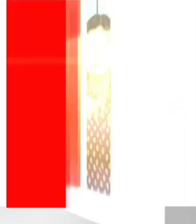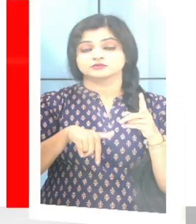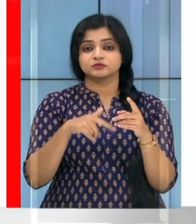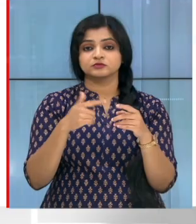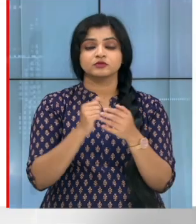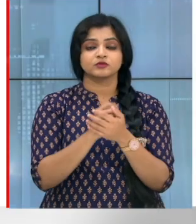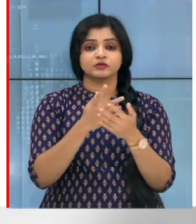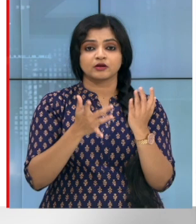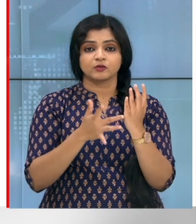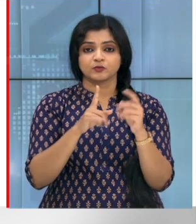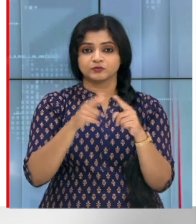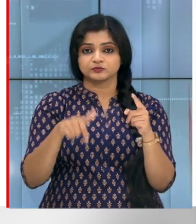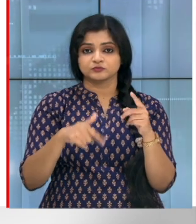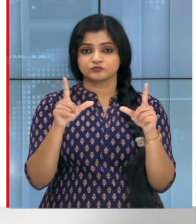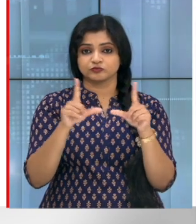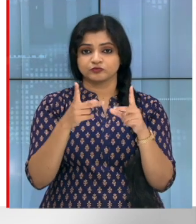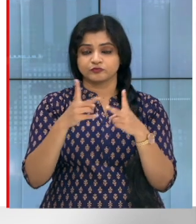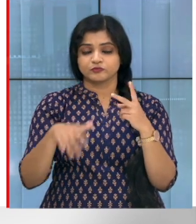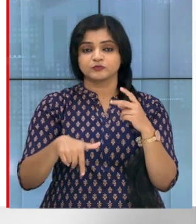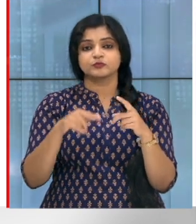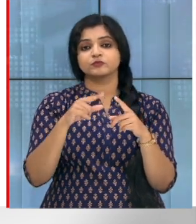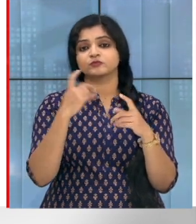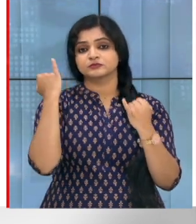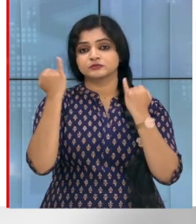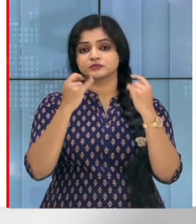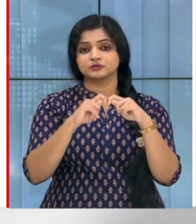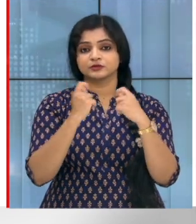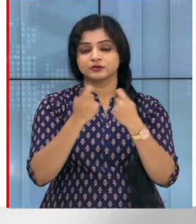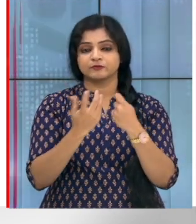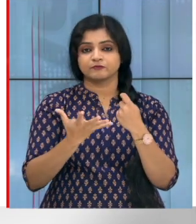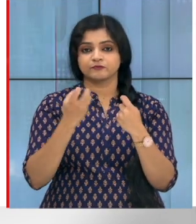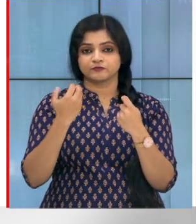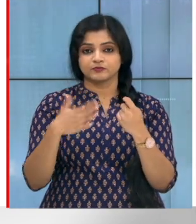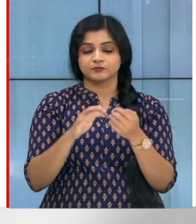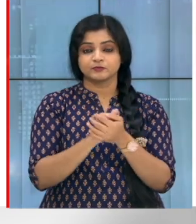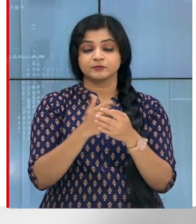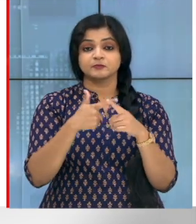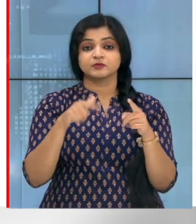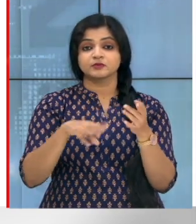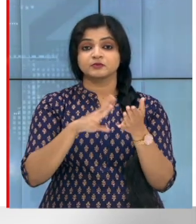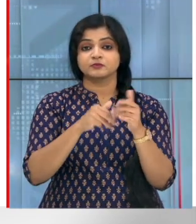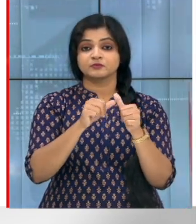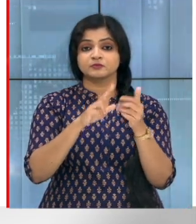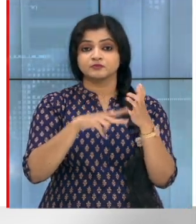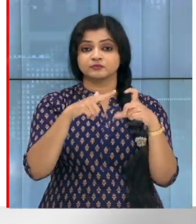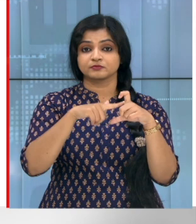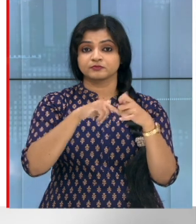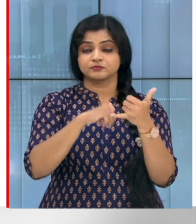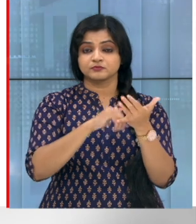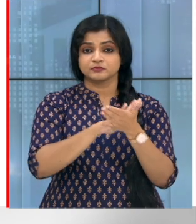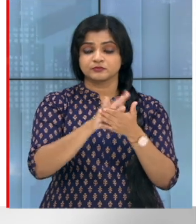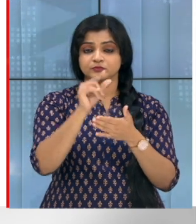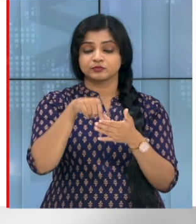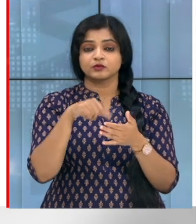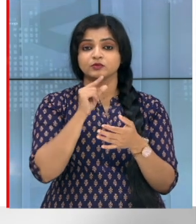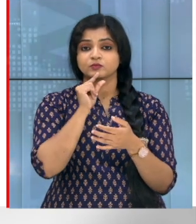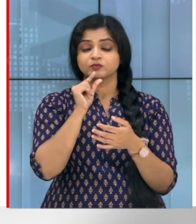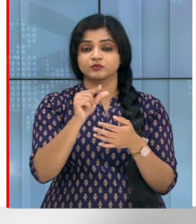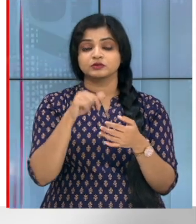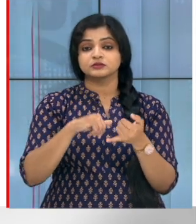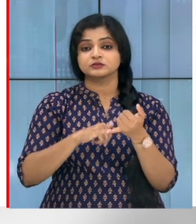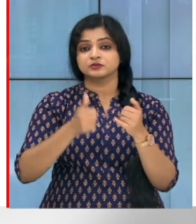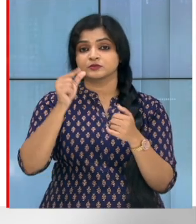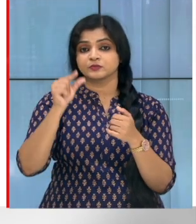ചിലവ അന്വേഷണ സംഘത്തിന് ലഭിച്ചിരിക്കുന്നു. എന്നാൽ മനീഷ് സിസോദിയ തന്നെ വാക്കാൽ സെക്രട്ടറിക്ക് ഈ